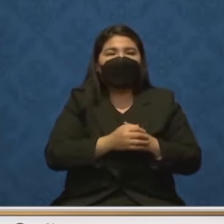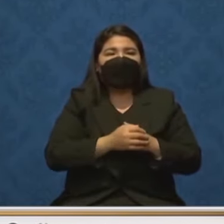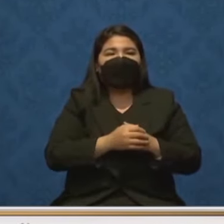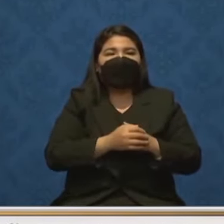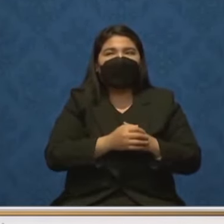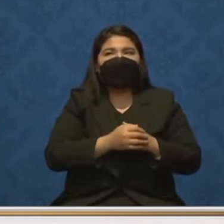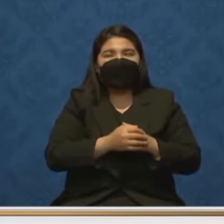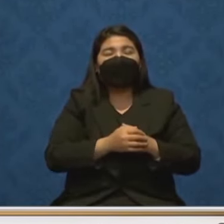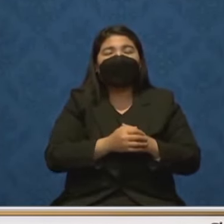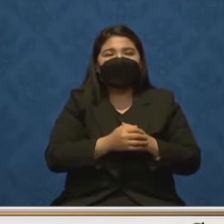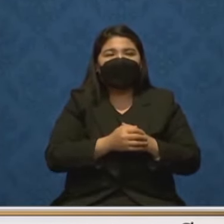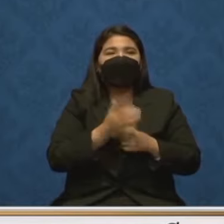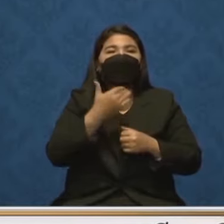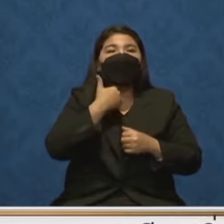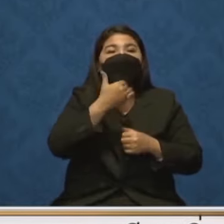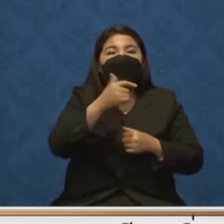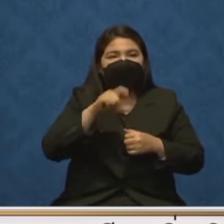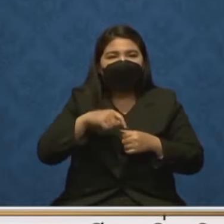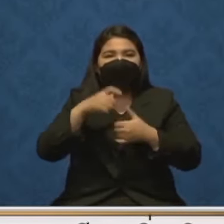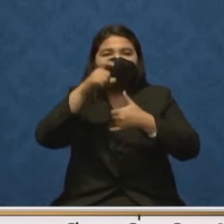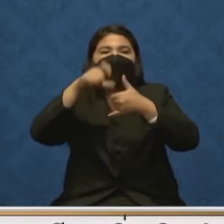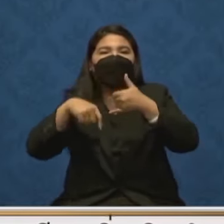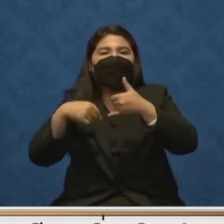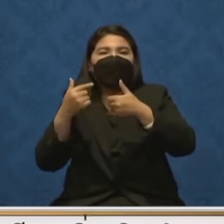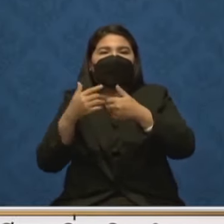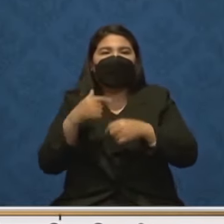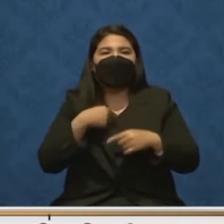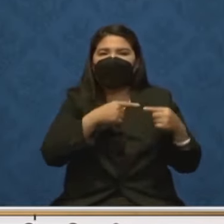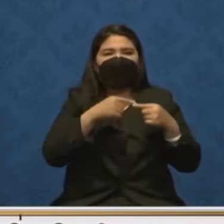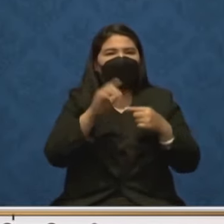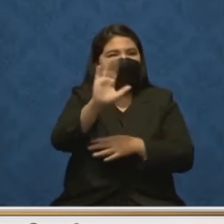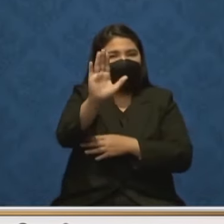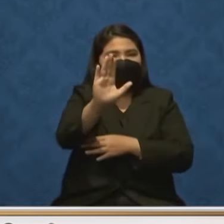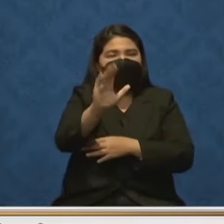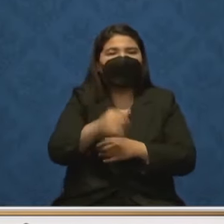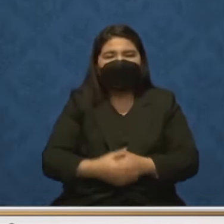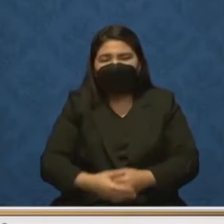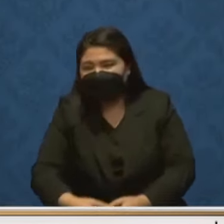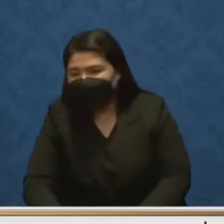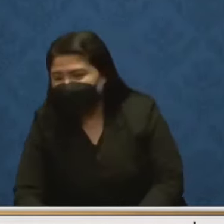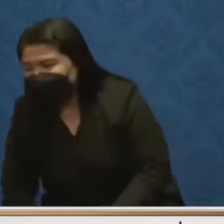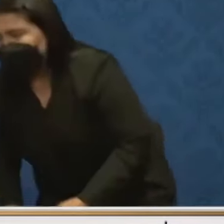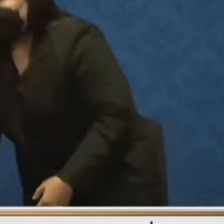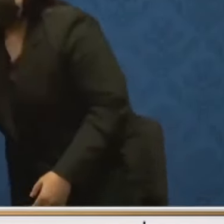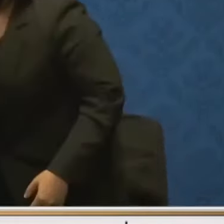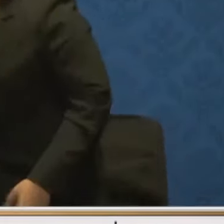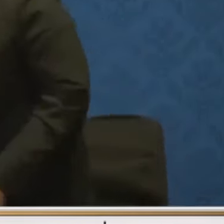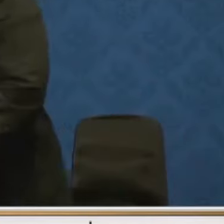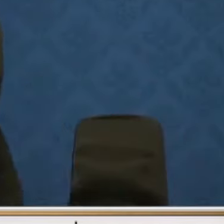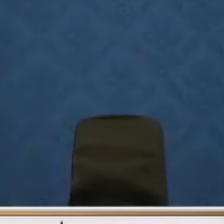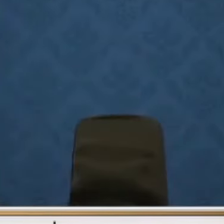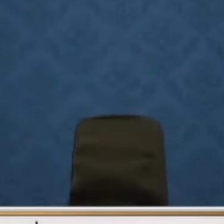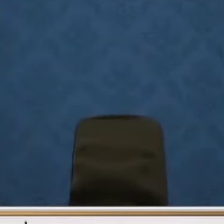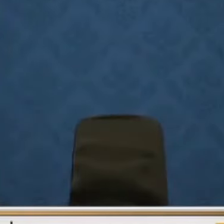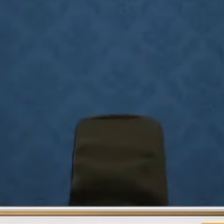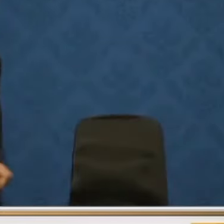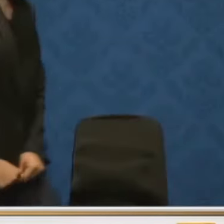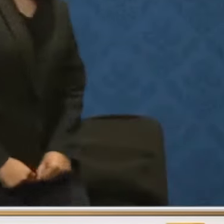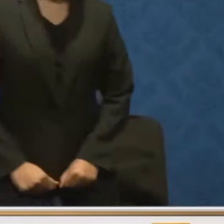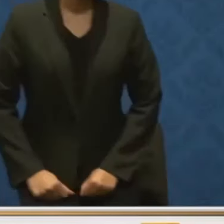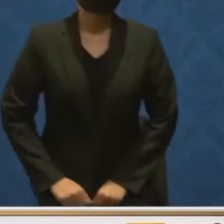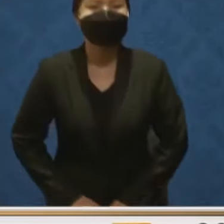สำเนียงบอกภาษาอังกฤษหรือยาสองคนเดียวจอดด้วยครับอย่าต่อเลยครับจะสอนนะครับก็ได้วิชัยไปแล้วนะครับไม่ต้องถอนครับ